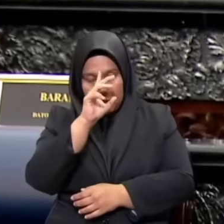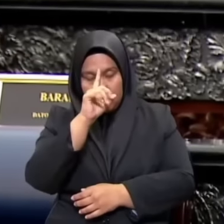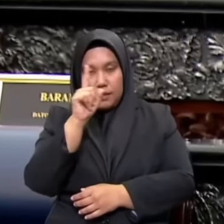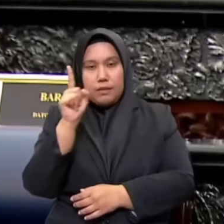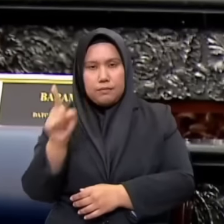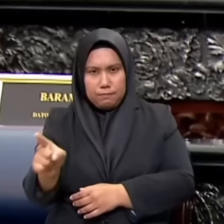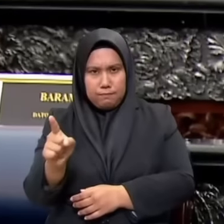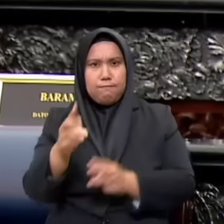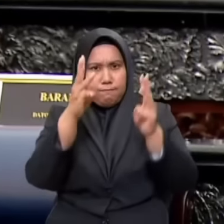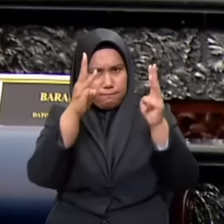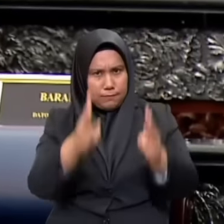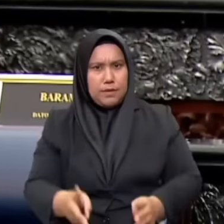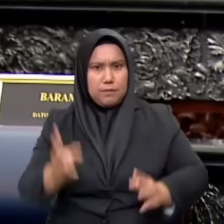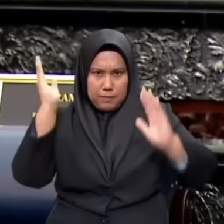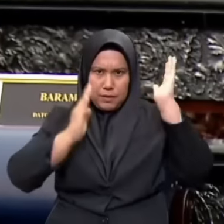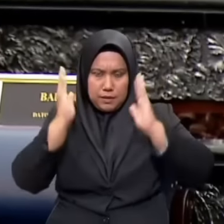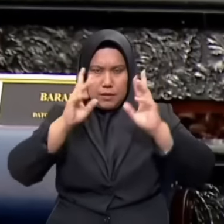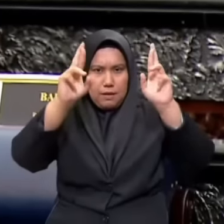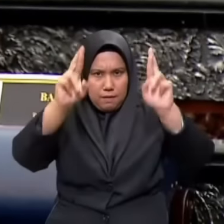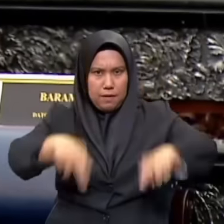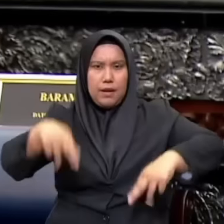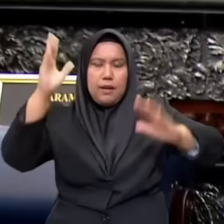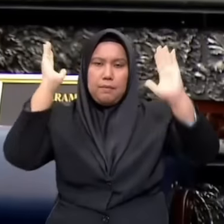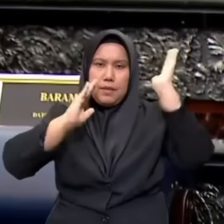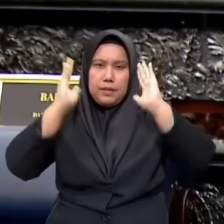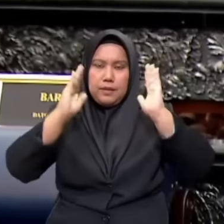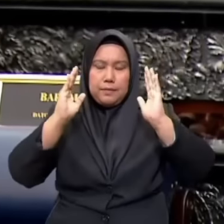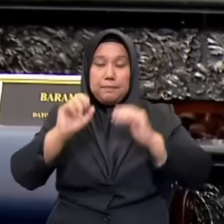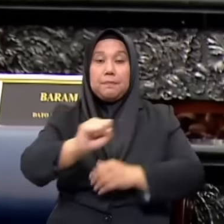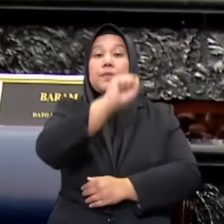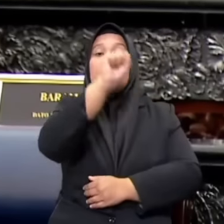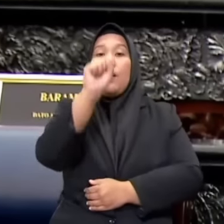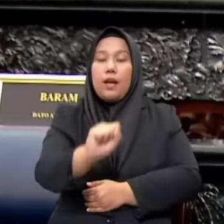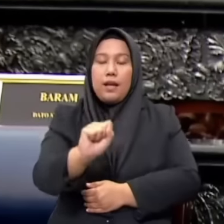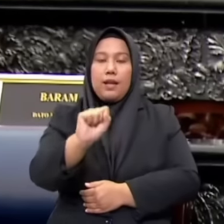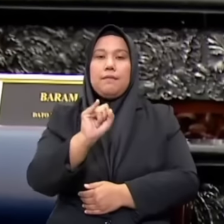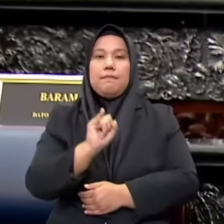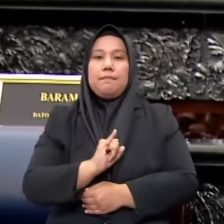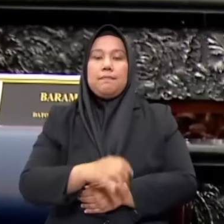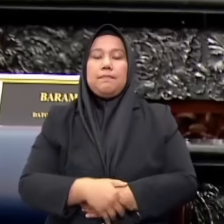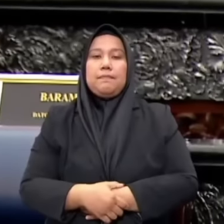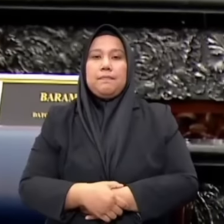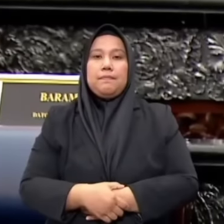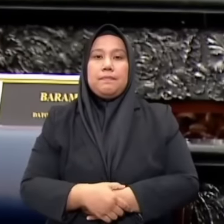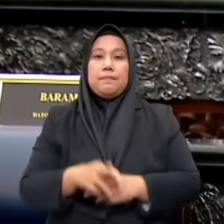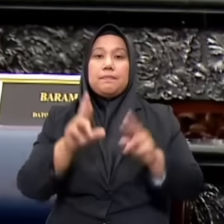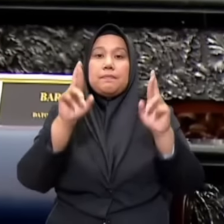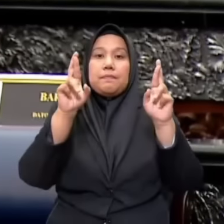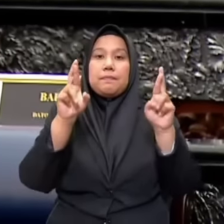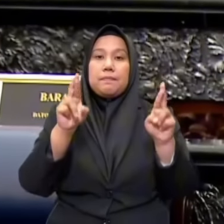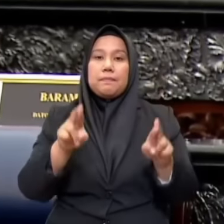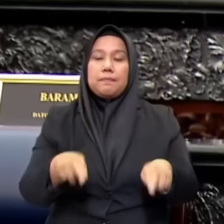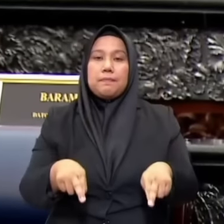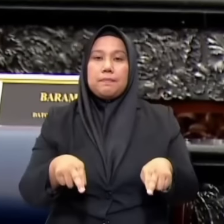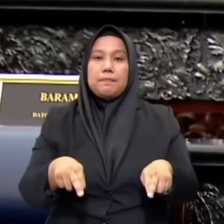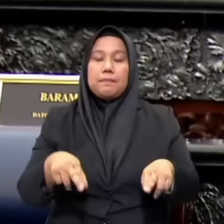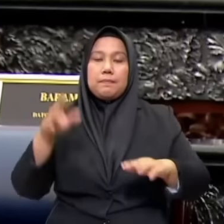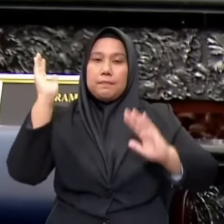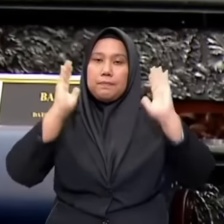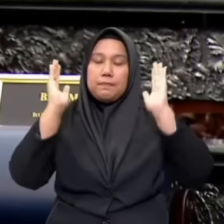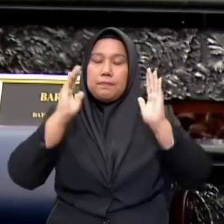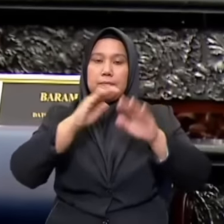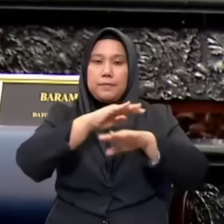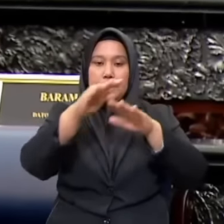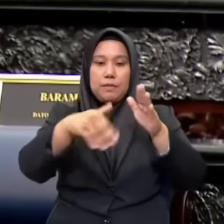kita. Dan soalan saya kepada Yang Amat Berhormat, rakyat Malaysia di bawah